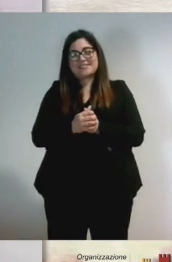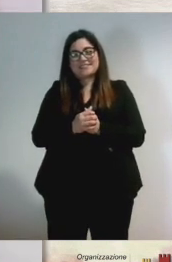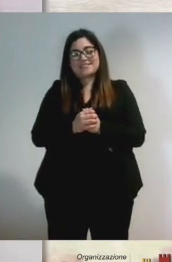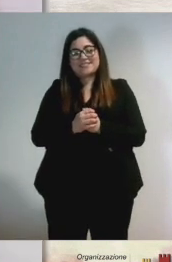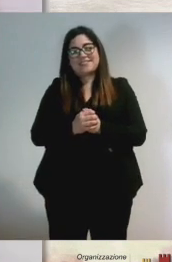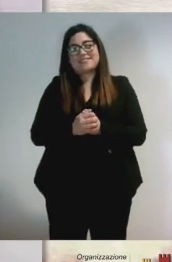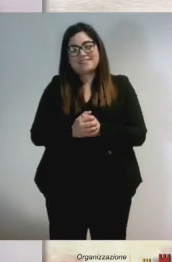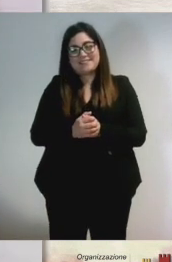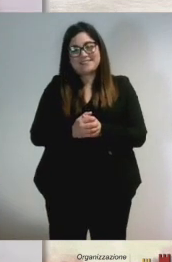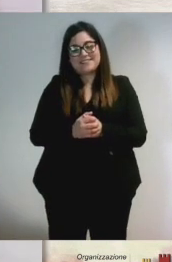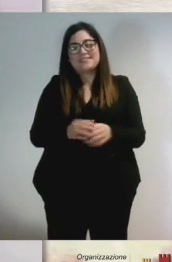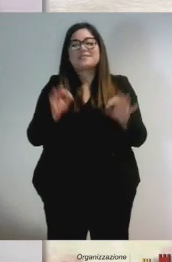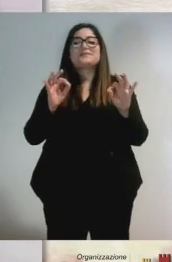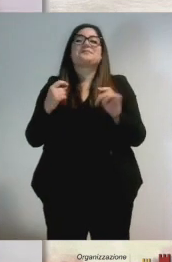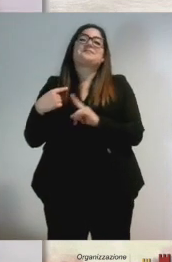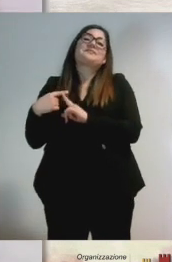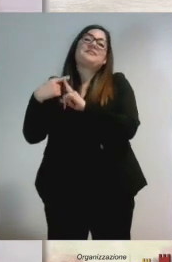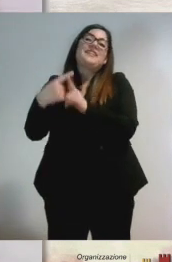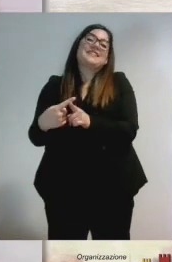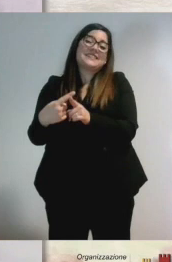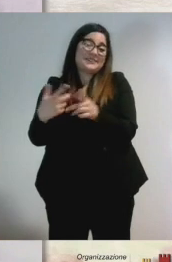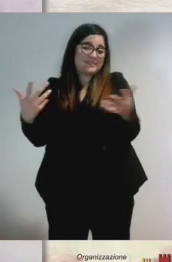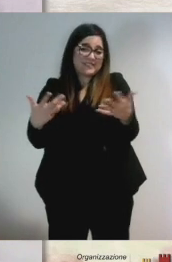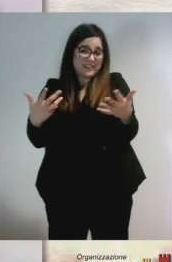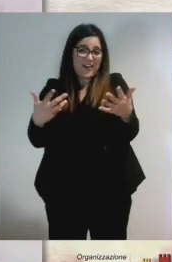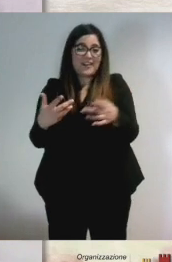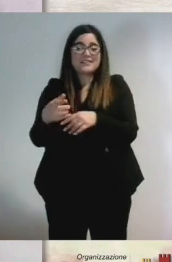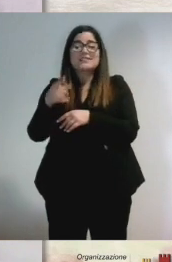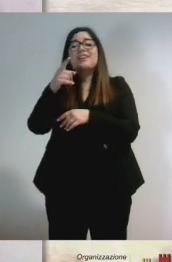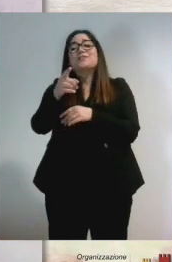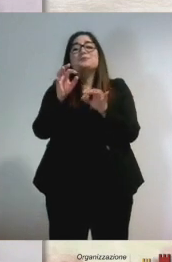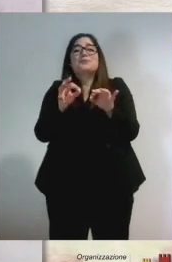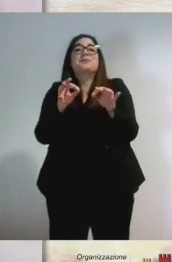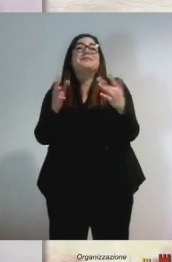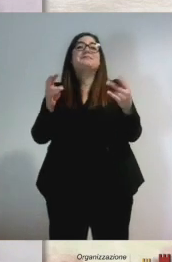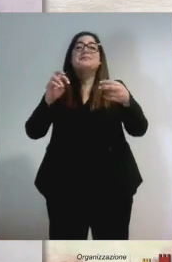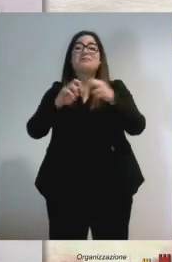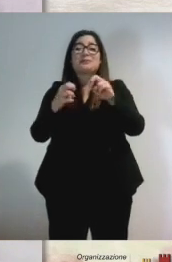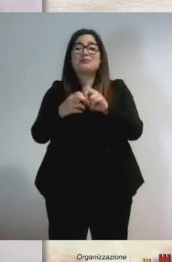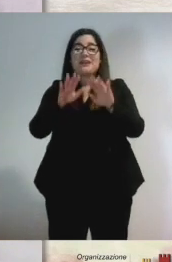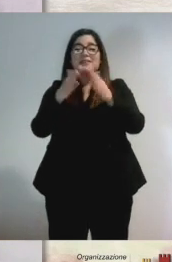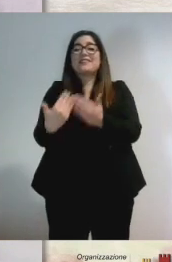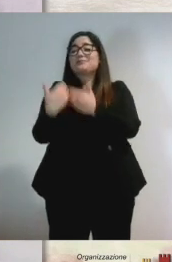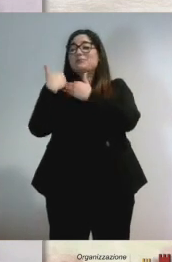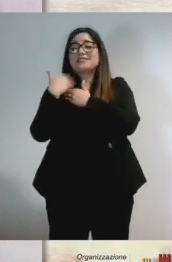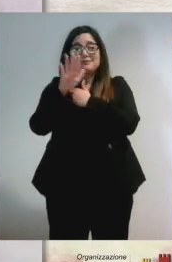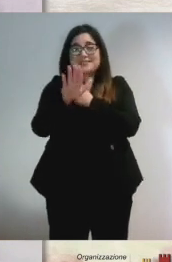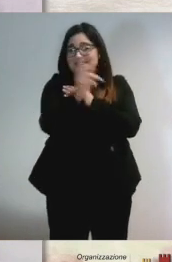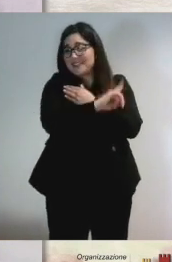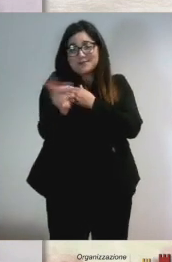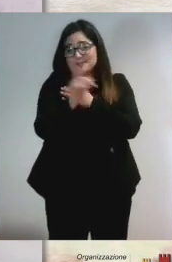a testimonianza del fatto che tu ti porti a casa anche dei problemi che non sono i tuoi per competenza